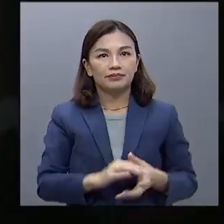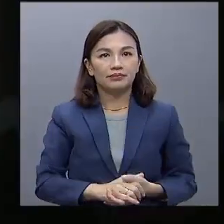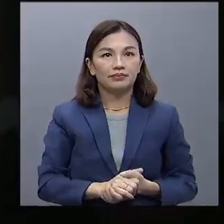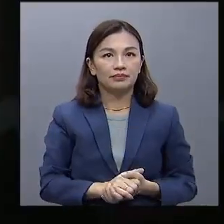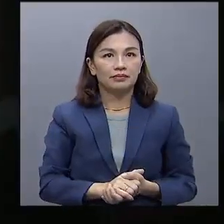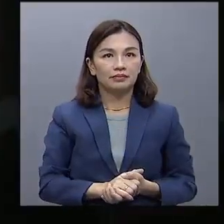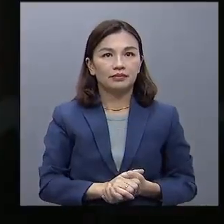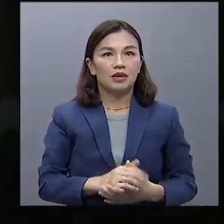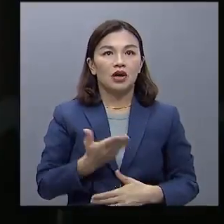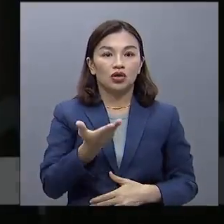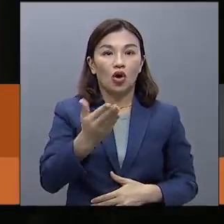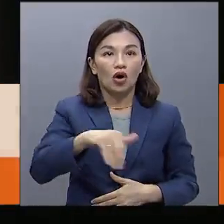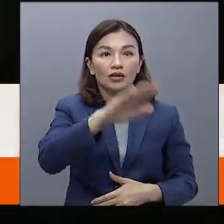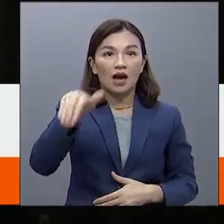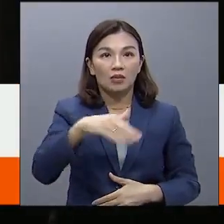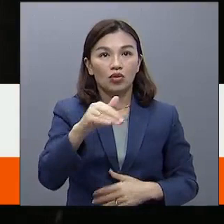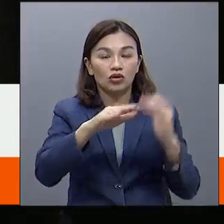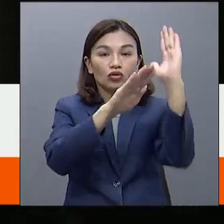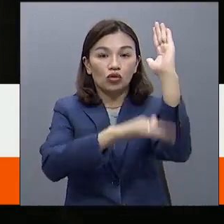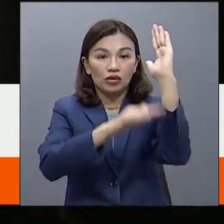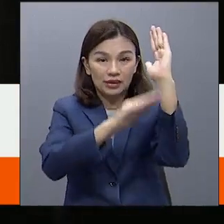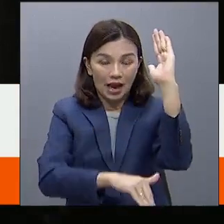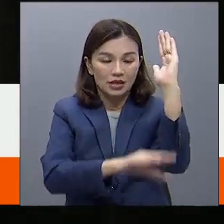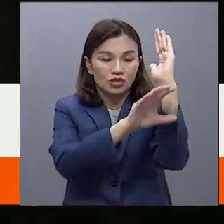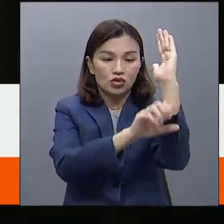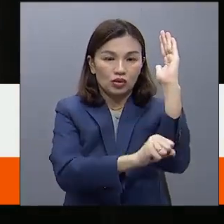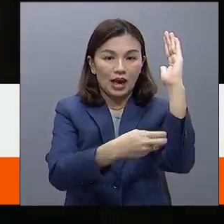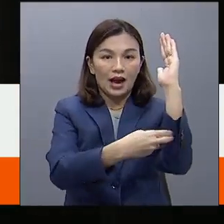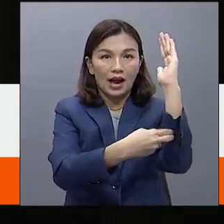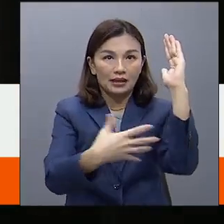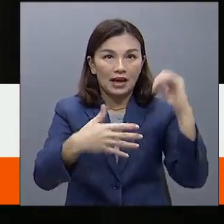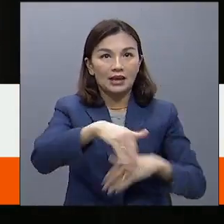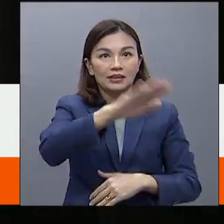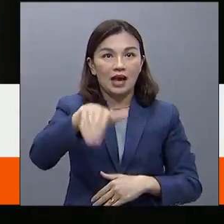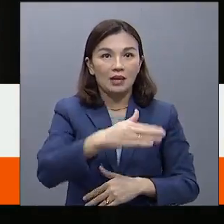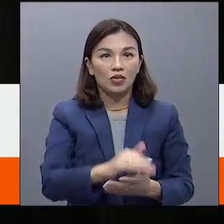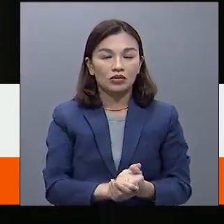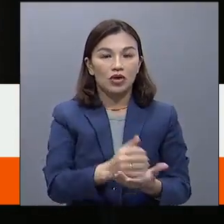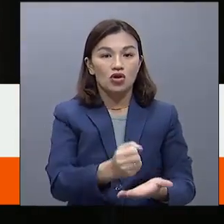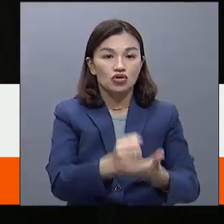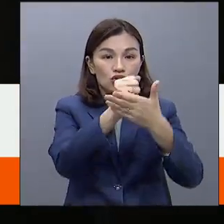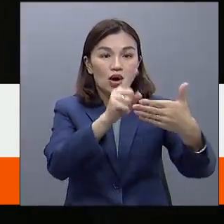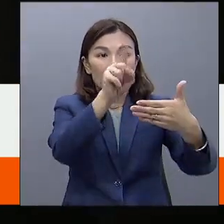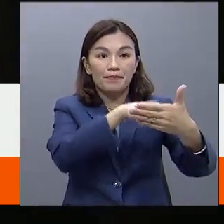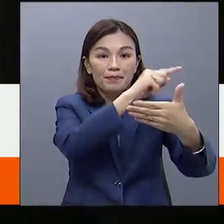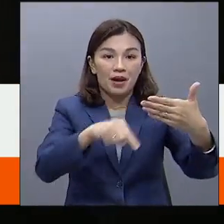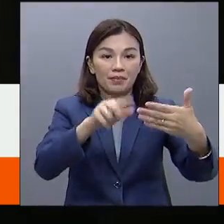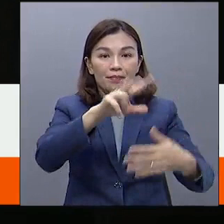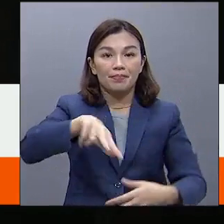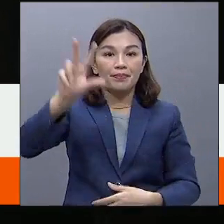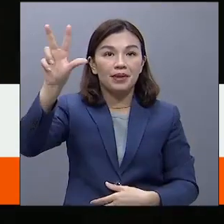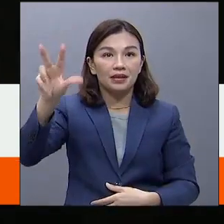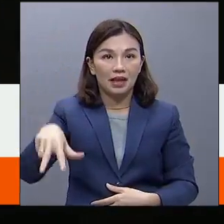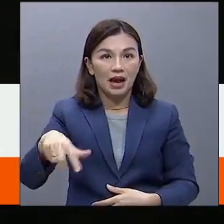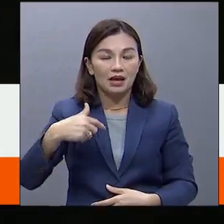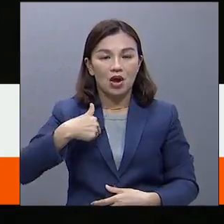ฝากให้พี่น้องชาวใต้ชาวสงขลาหาดใหญ่ทุกคนช่วยกันเลือกพรรคเพื่อไทยนะคะดิฉันห